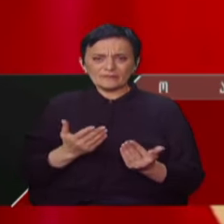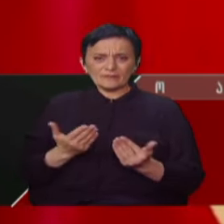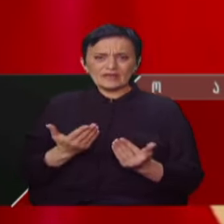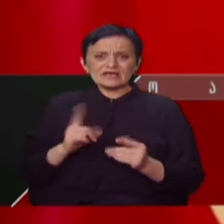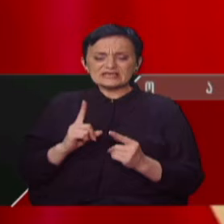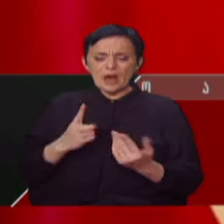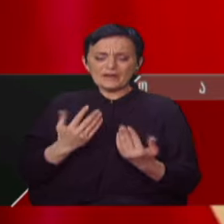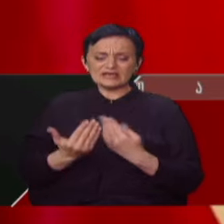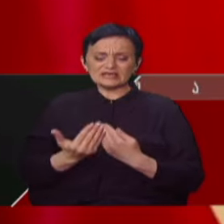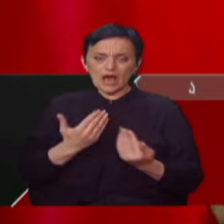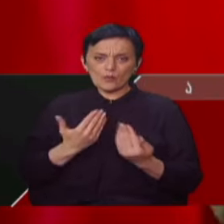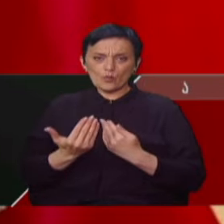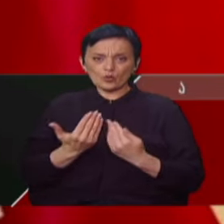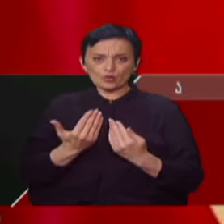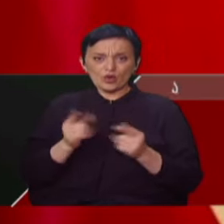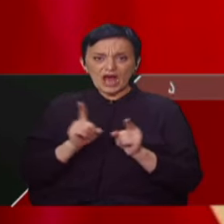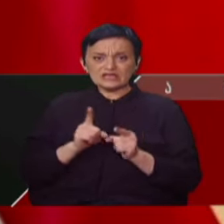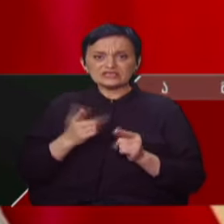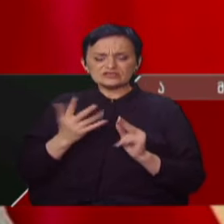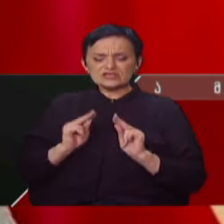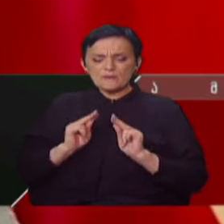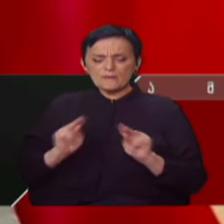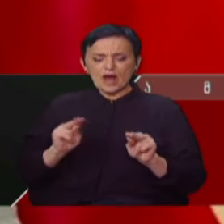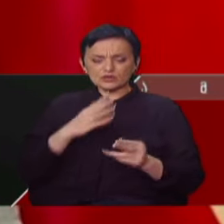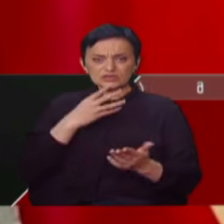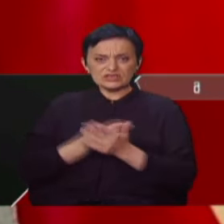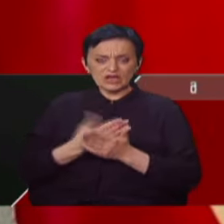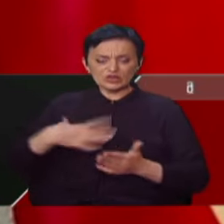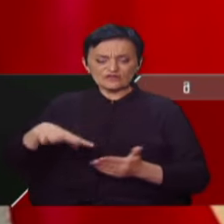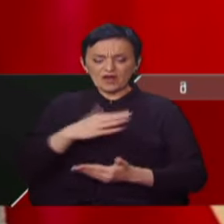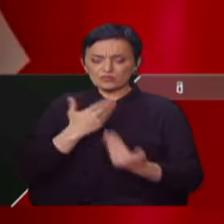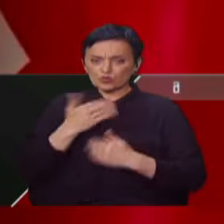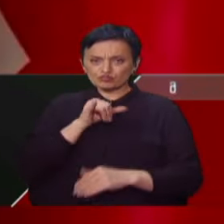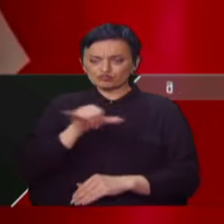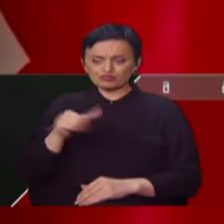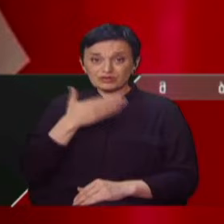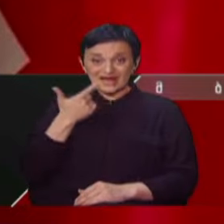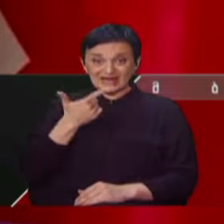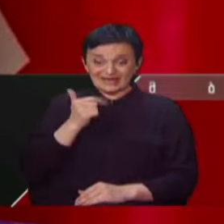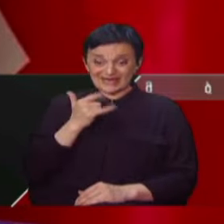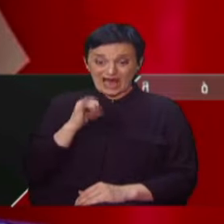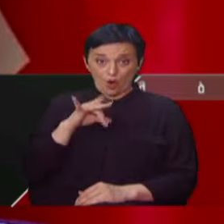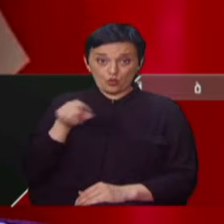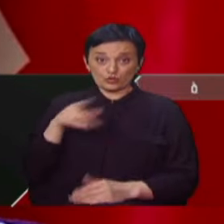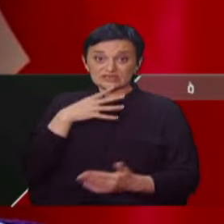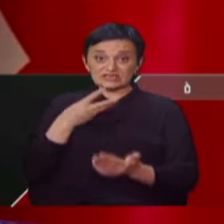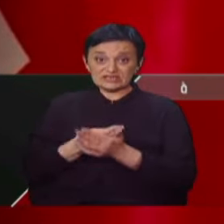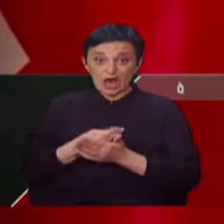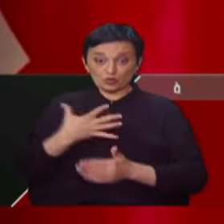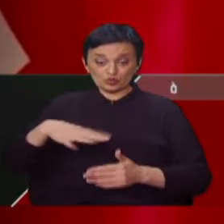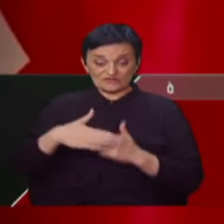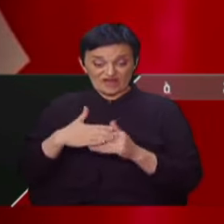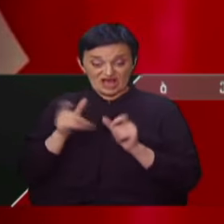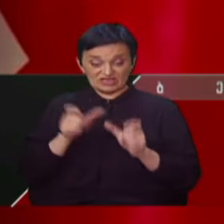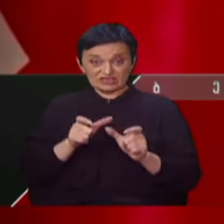აიმე დამოკიდებულება, ასე ვთქვათ, პატრიოტული საკუთარი ქვეყნის მიმართ არა გიგაური, რომელიც საკუთარი ქვეყნის დასანქციებას ითხოვს